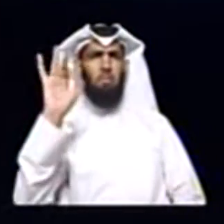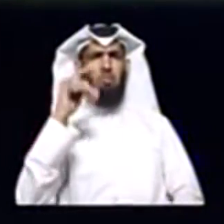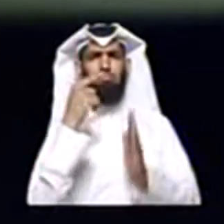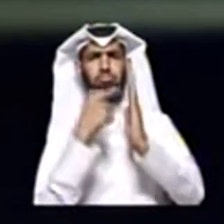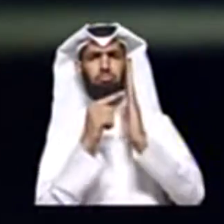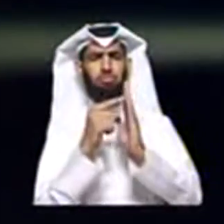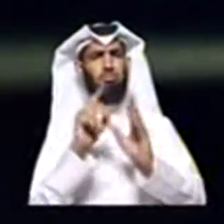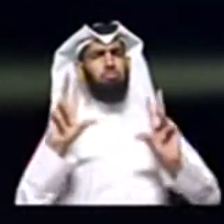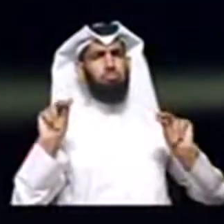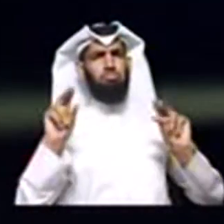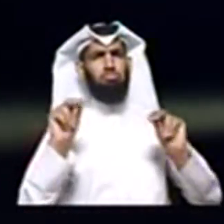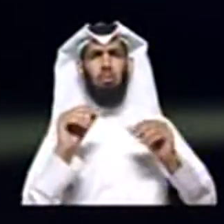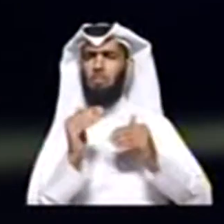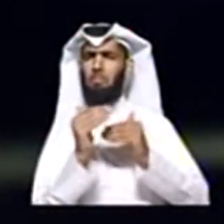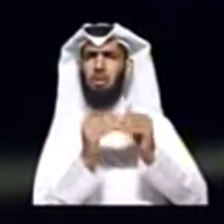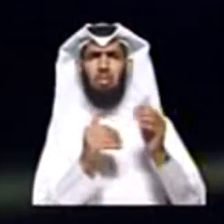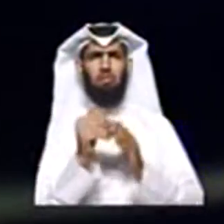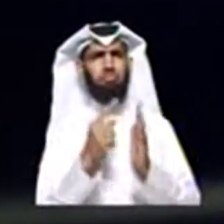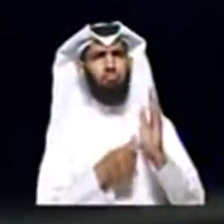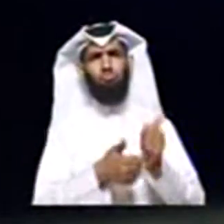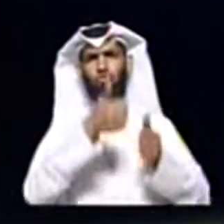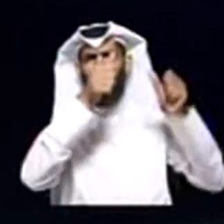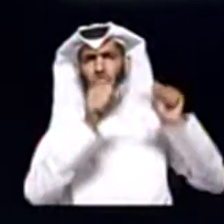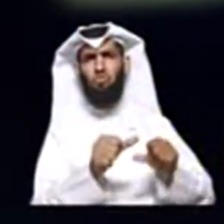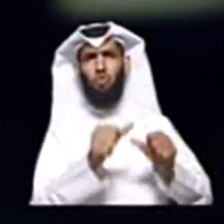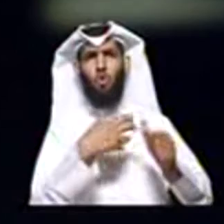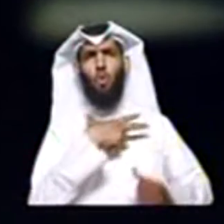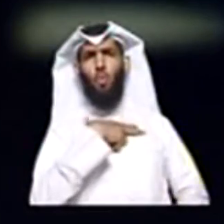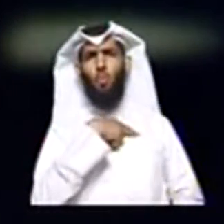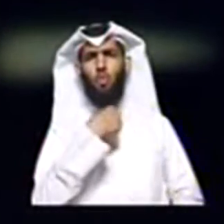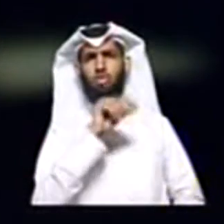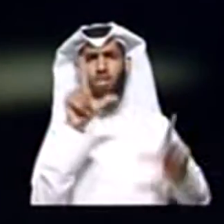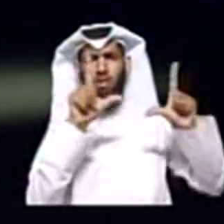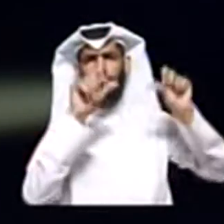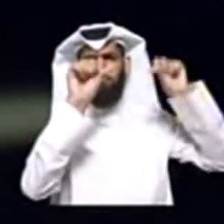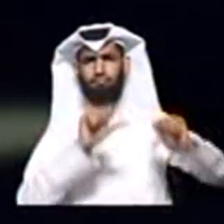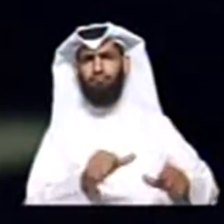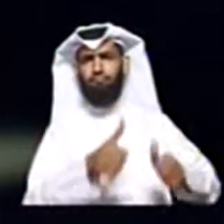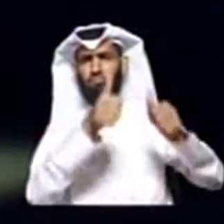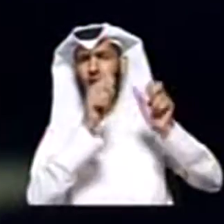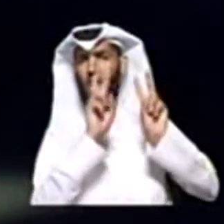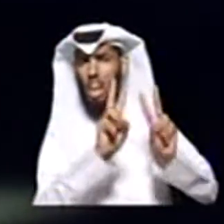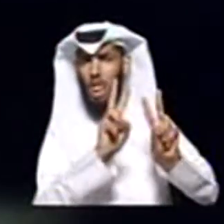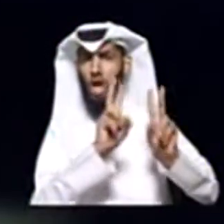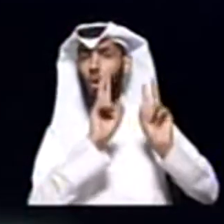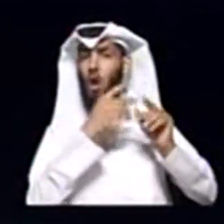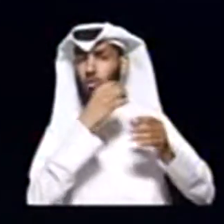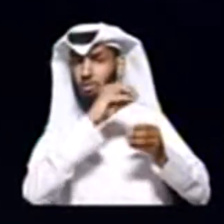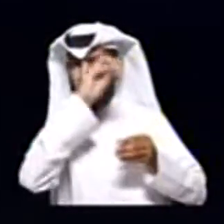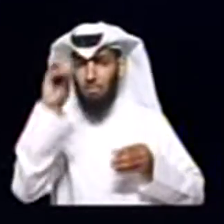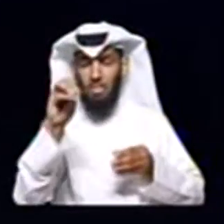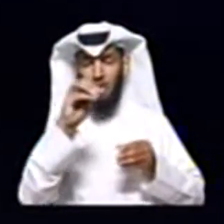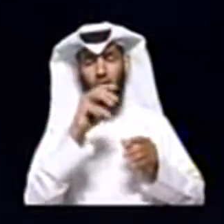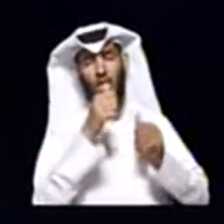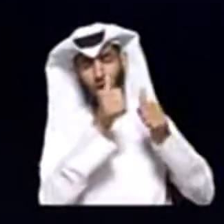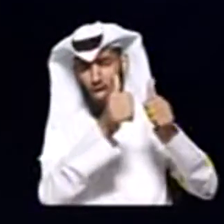النظر عن نتيجة التصويت على طلب طرح الثقة بوزير الإعلام ووزير الدولة لشؤون الشباب محمد الجبري